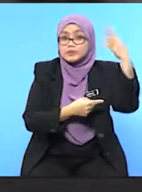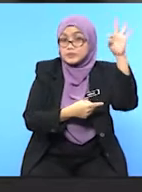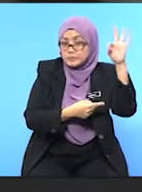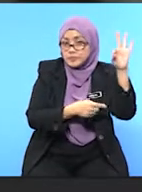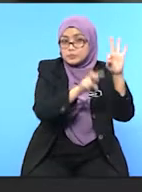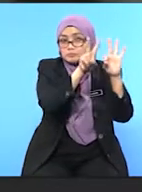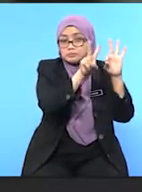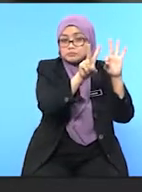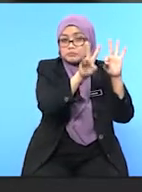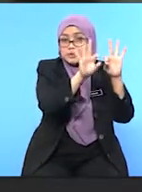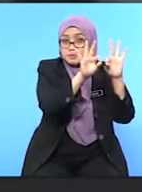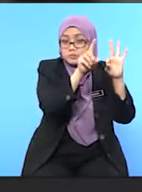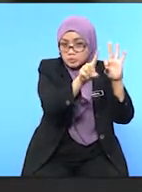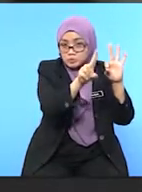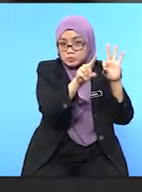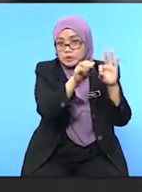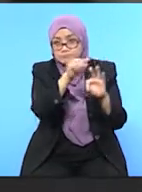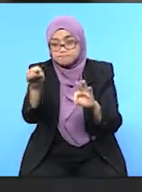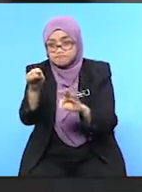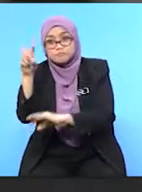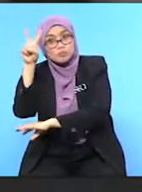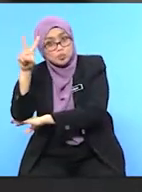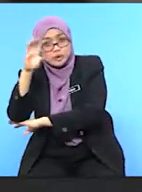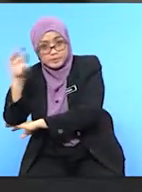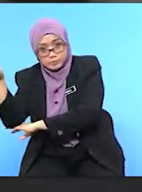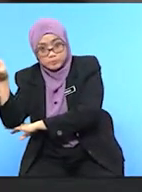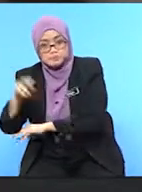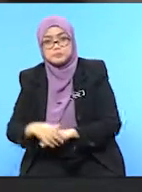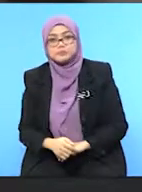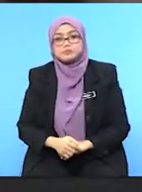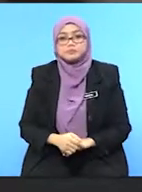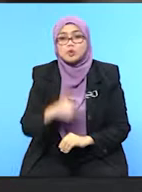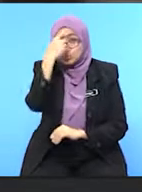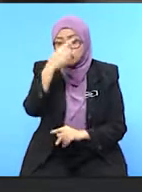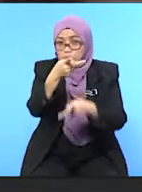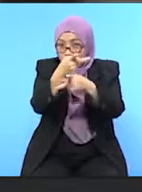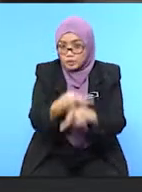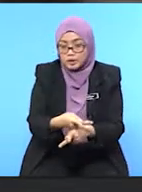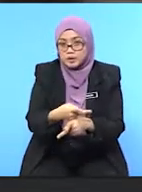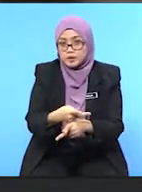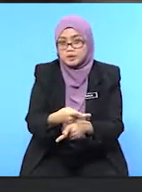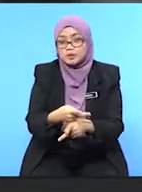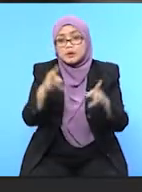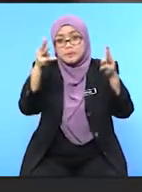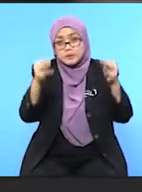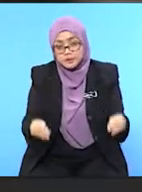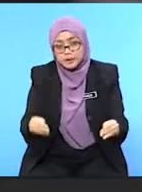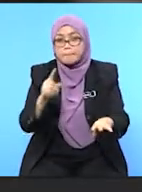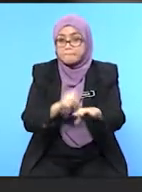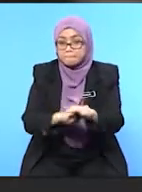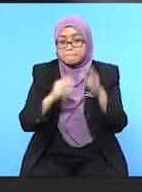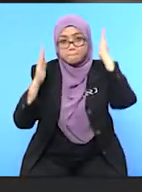hingga tahun Halo matlamat utama GPN adalah untuk membentuk perpaduan yang Kukuh dalam kalangan masyarakat di Malaysia